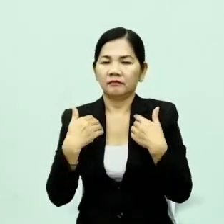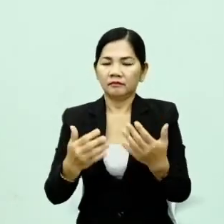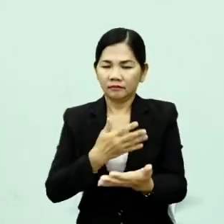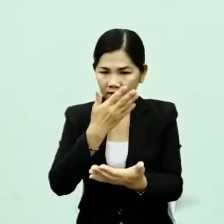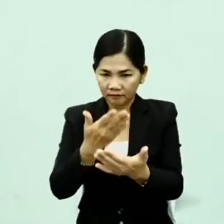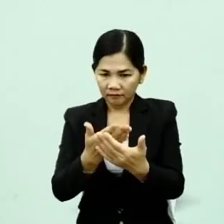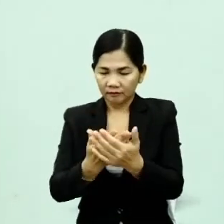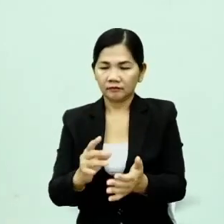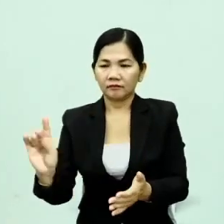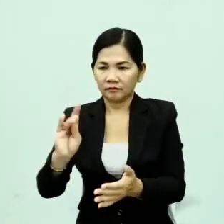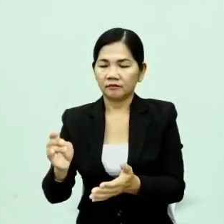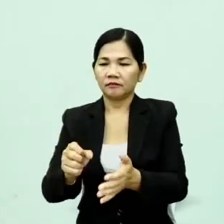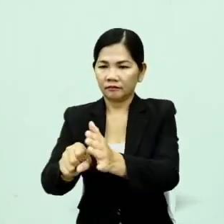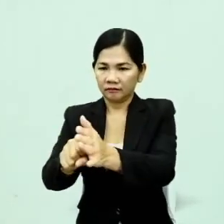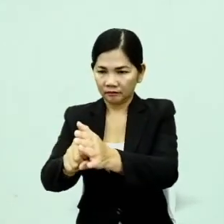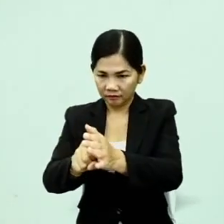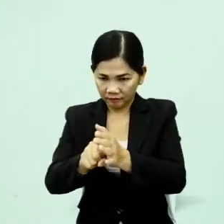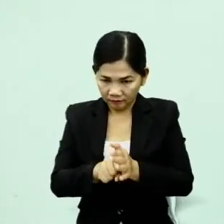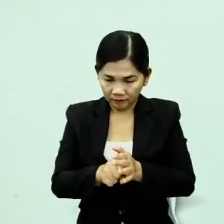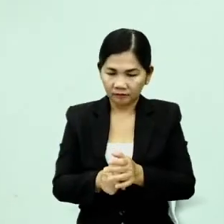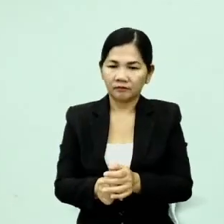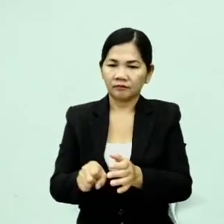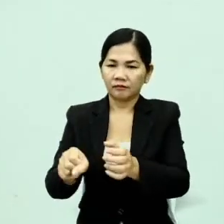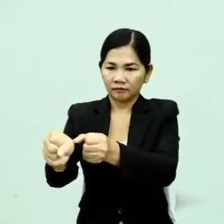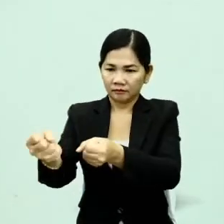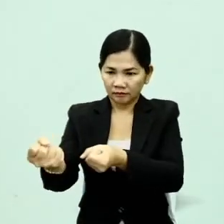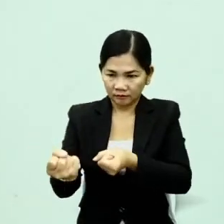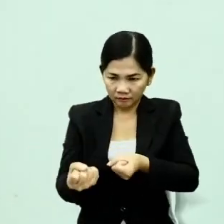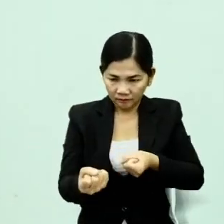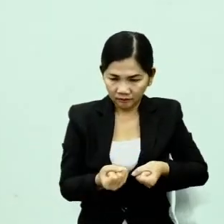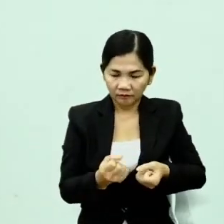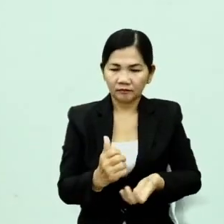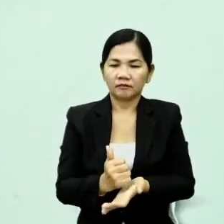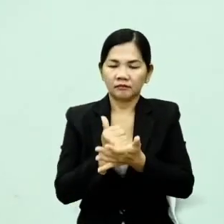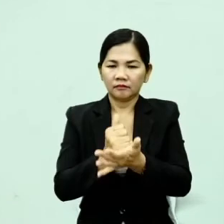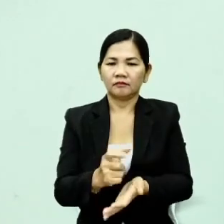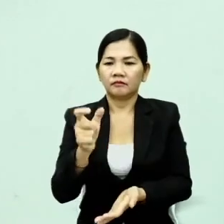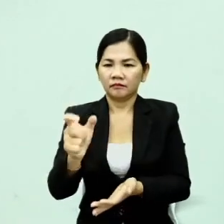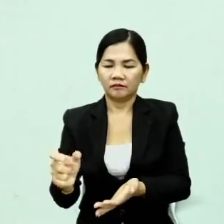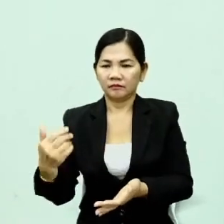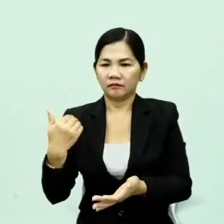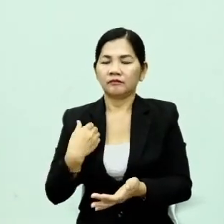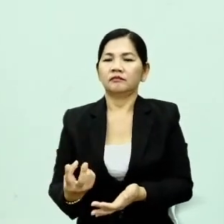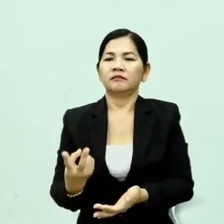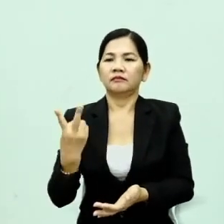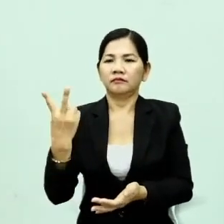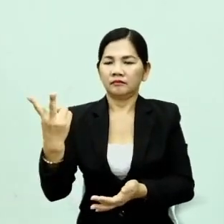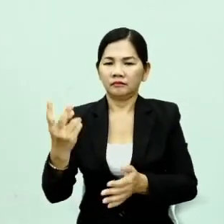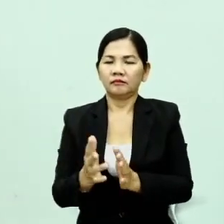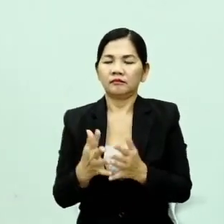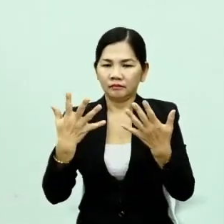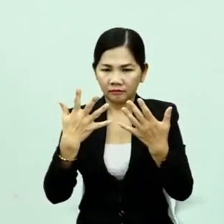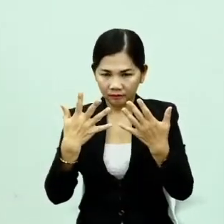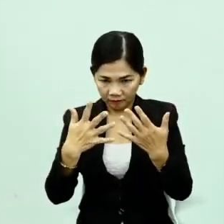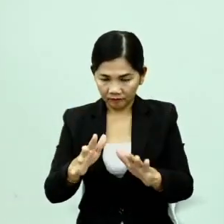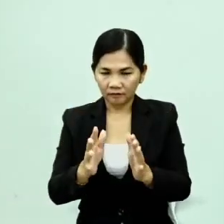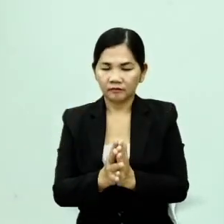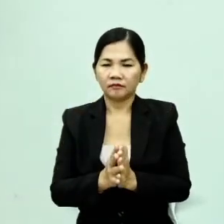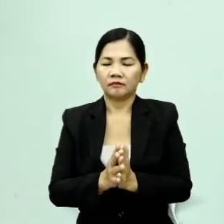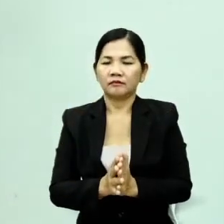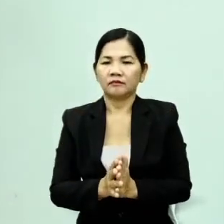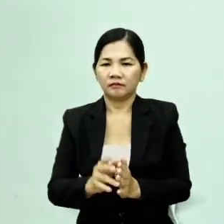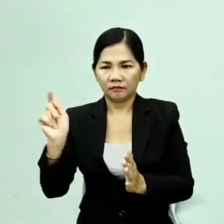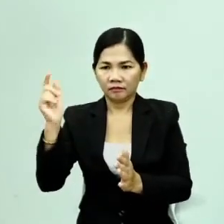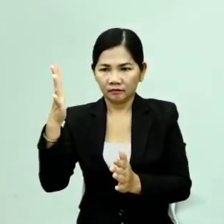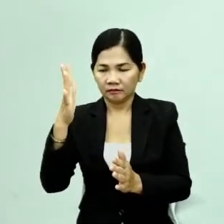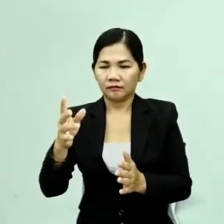chung mua sạp đẹp đó cầm lang là con á chào đẹp đó cầm lang không ca chui mà nụ dương nắng chào ơi bán chùm luôn pí chào cái pí chào ở